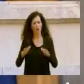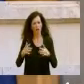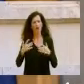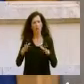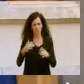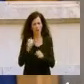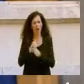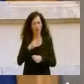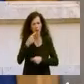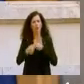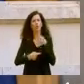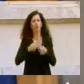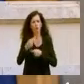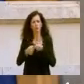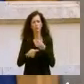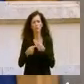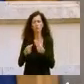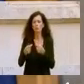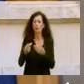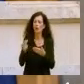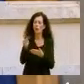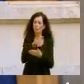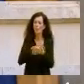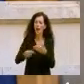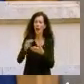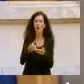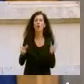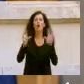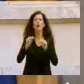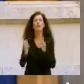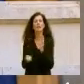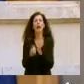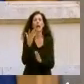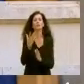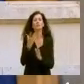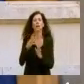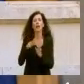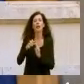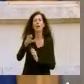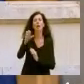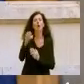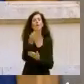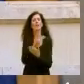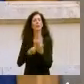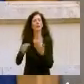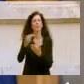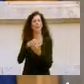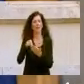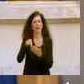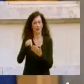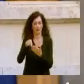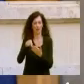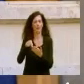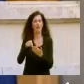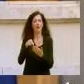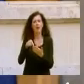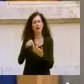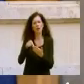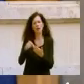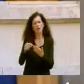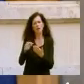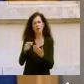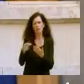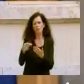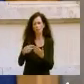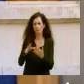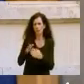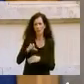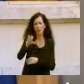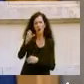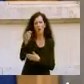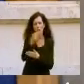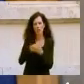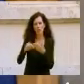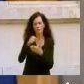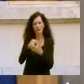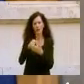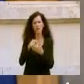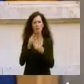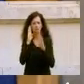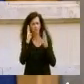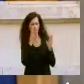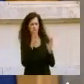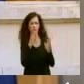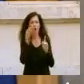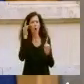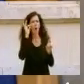di rinascita a questo recovery plan che poggerà su vari pilastri dovrà raggiungere vari